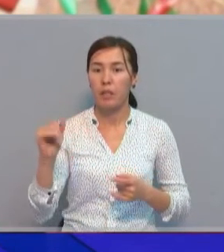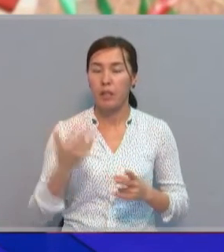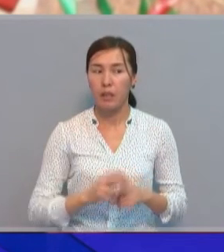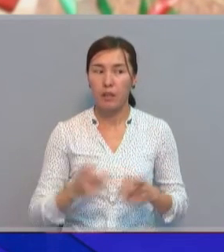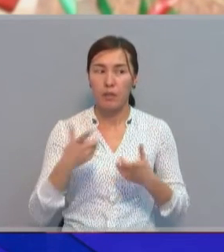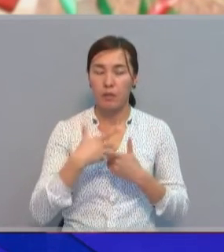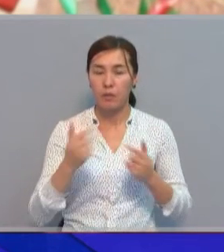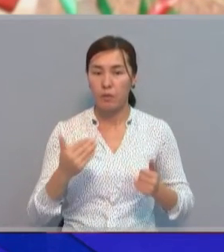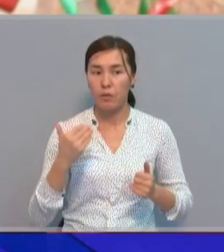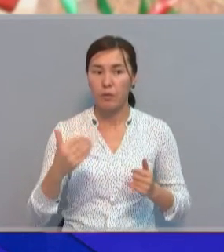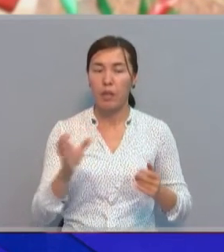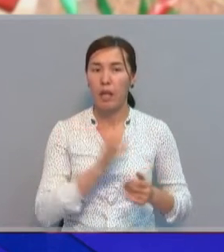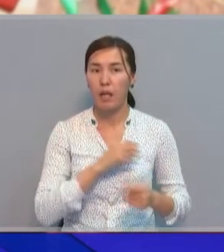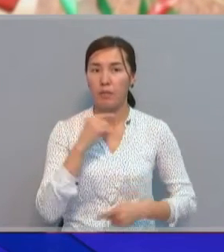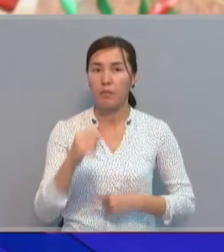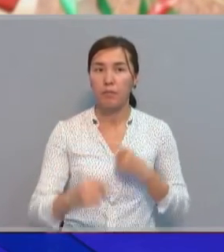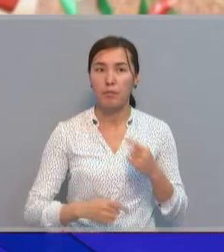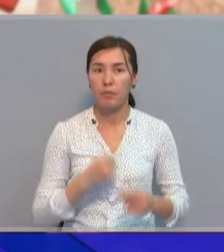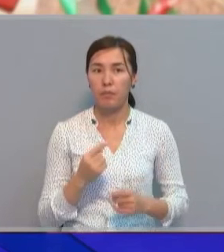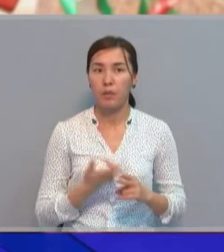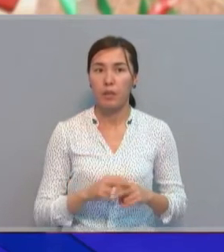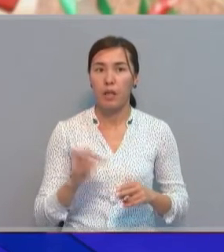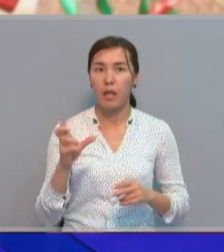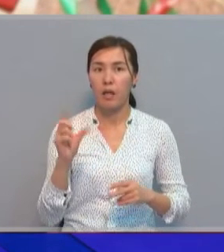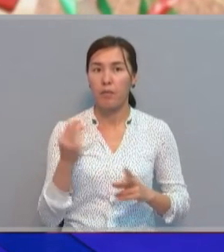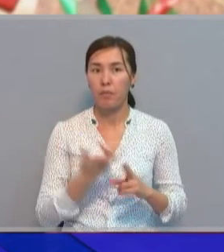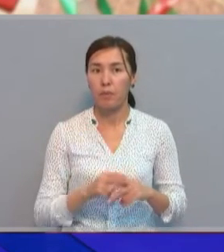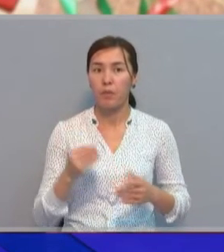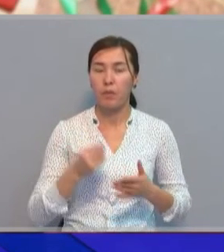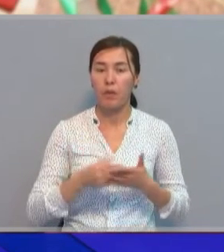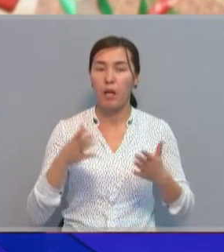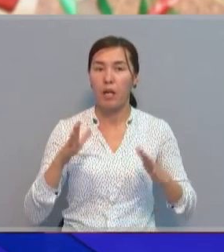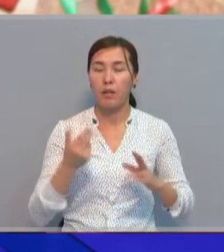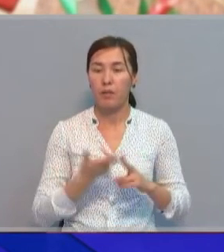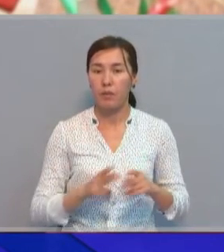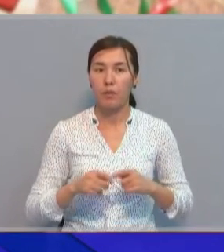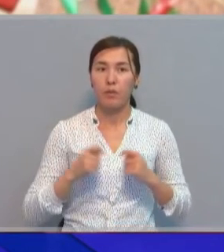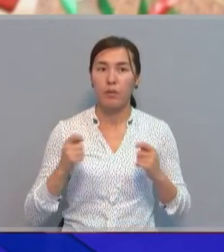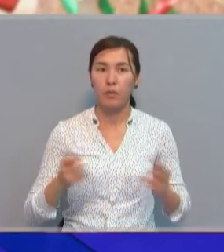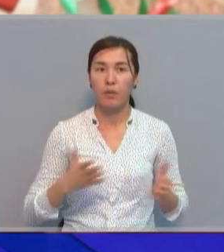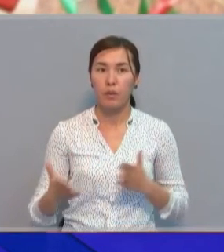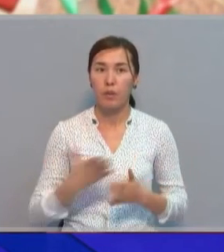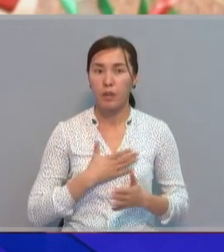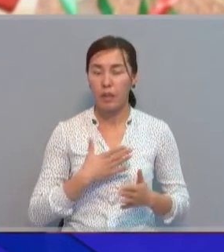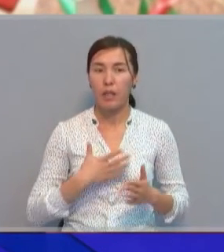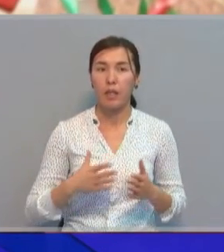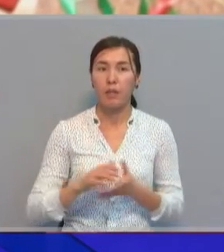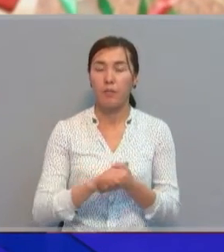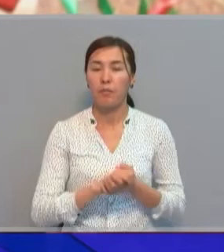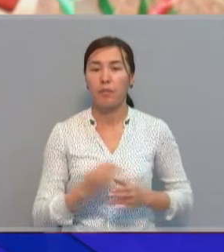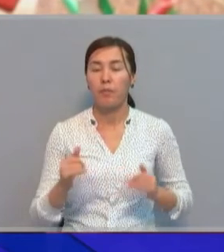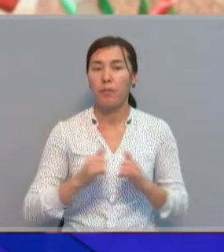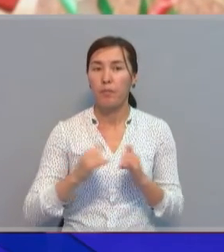и популяризация его богатого наследия. Наследие Абая – это священная ценность, которая открывает путь к нашему единению